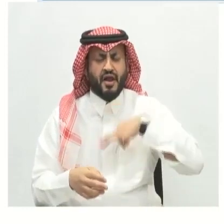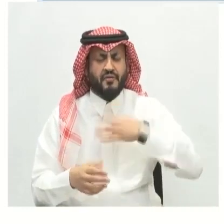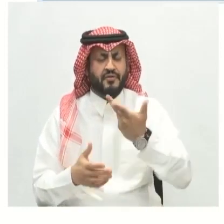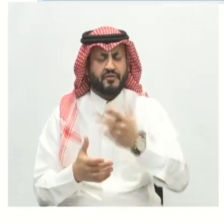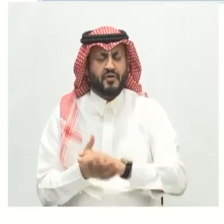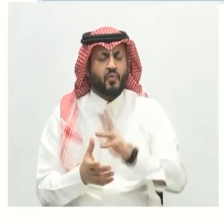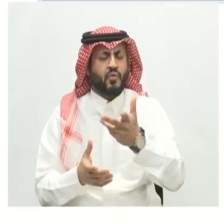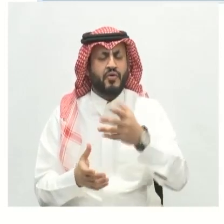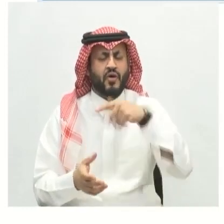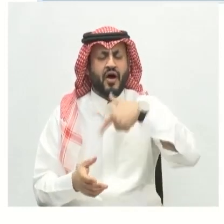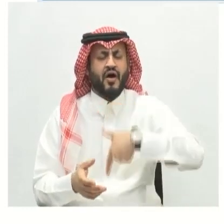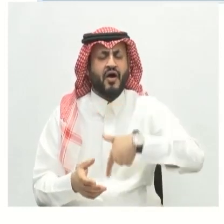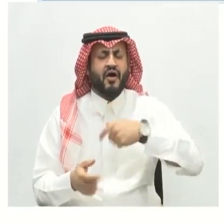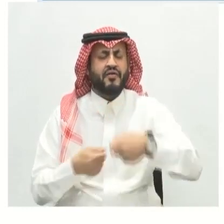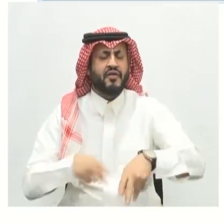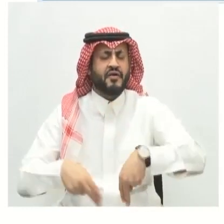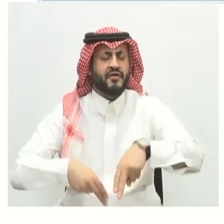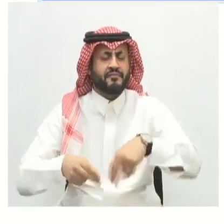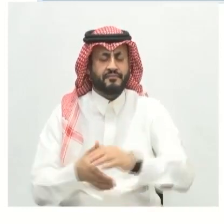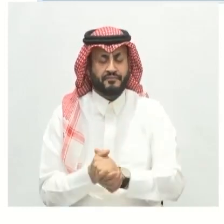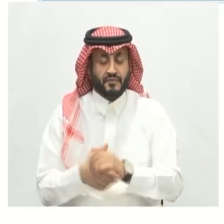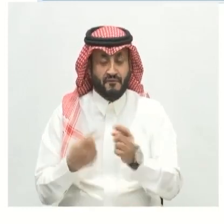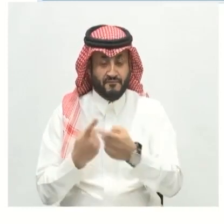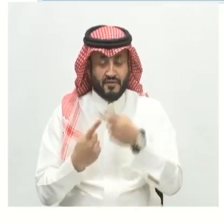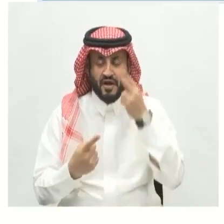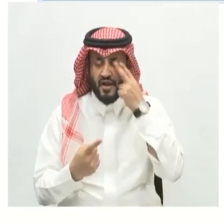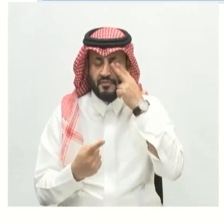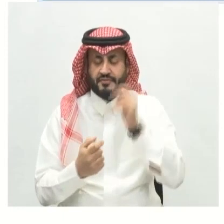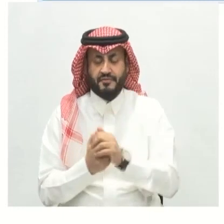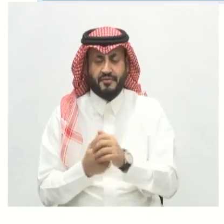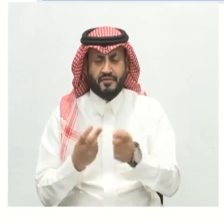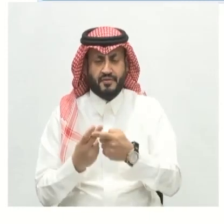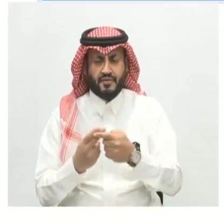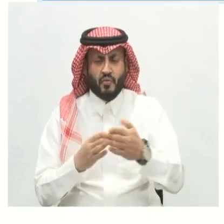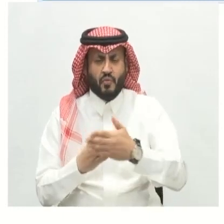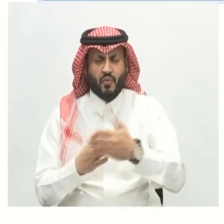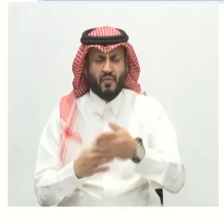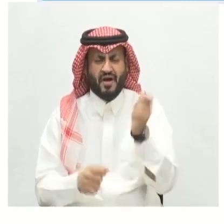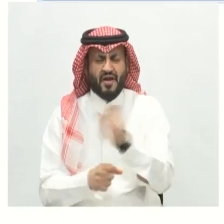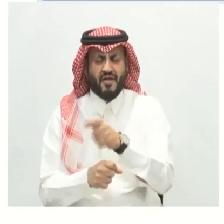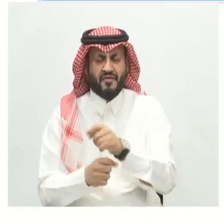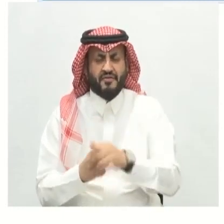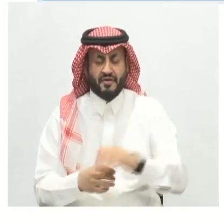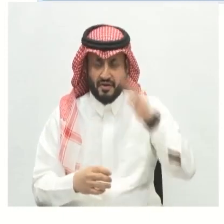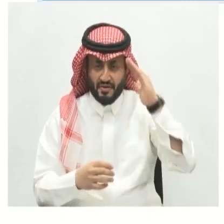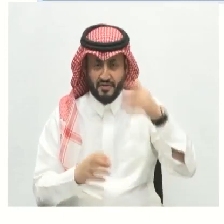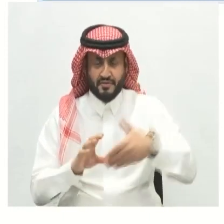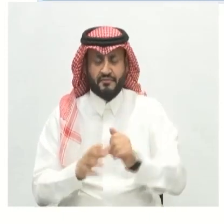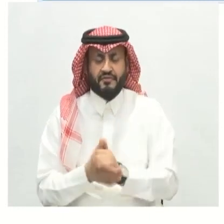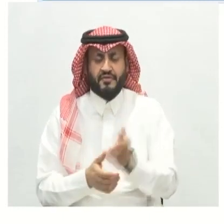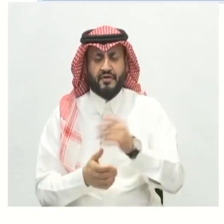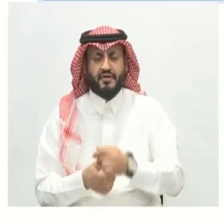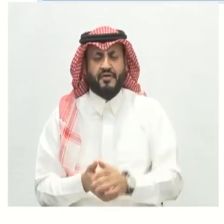الطريق يا رسول الله قال غض البصر وكف الاذى ورد السلام والامر